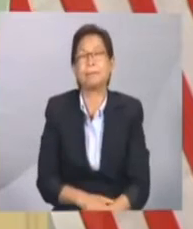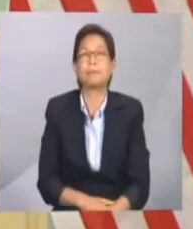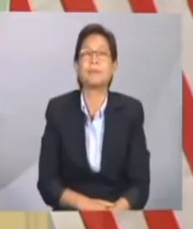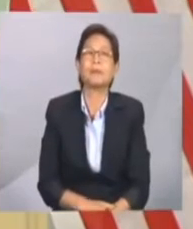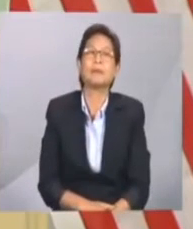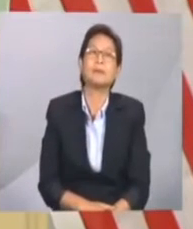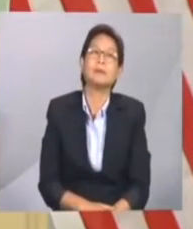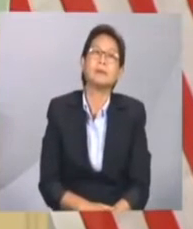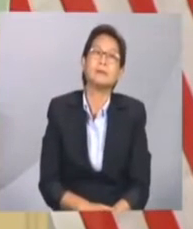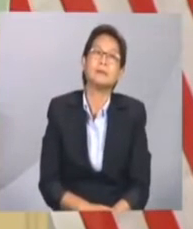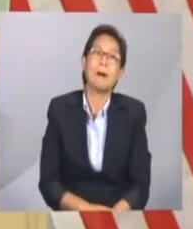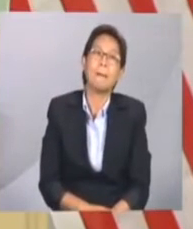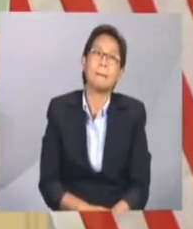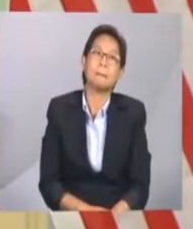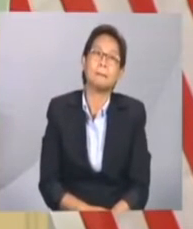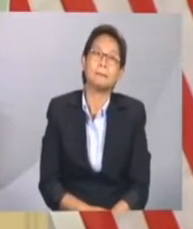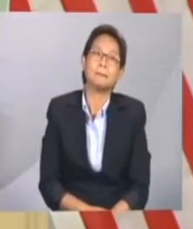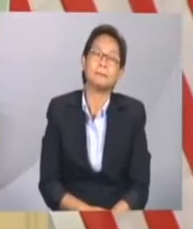Dari segi